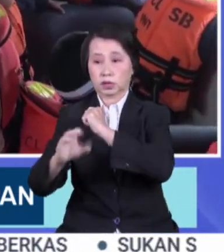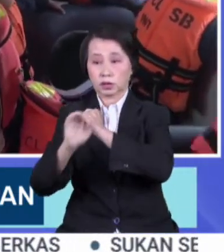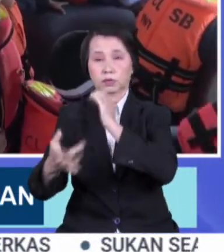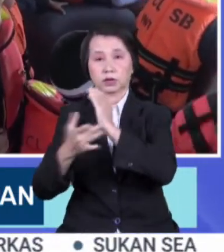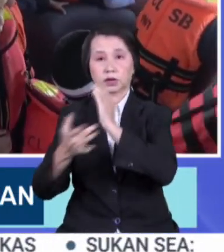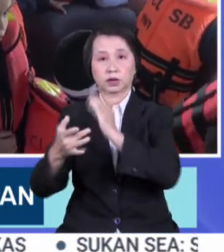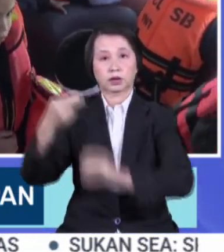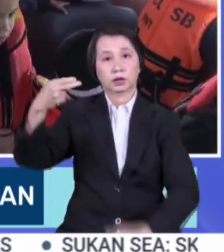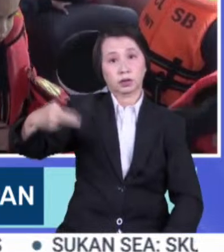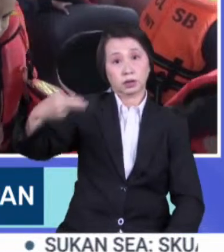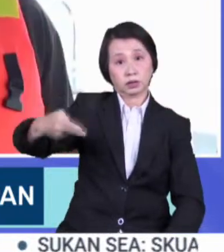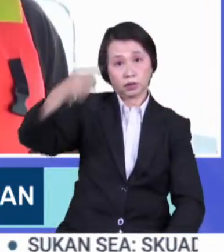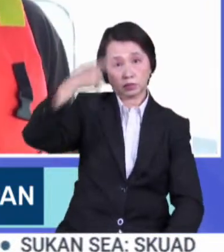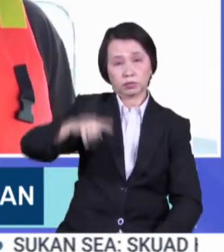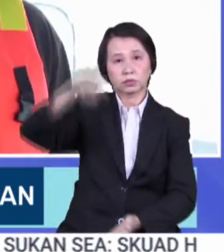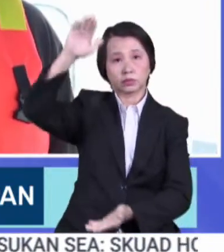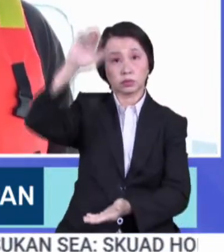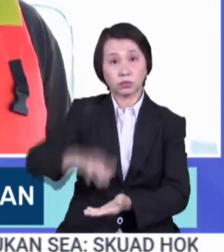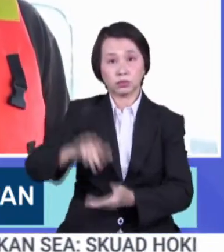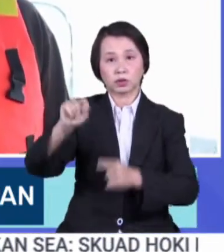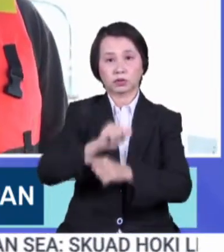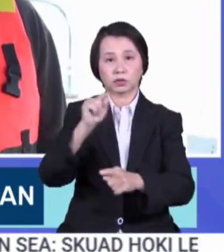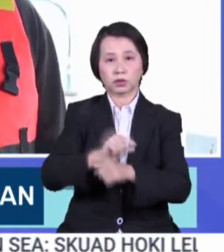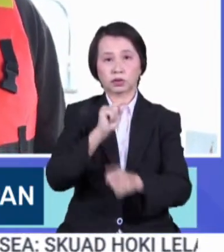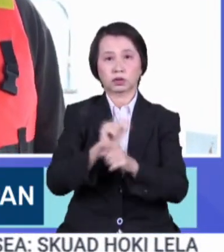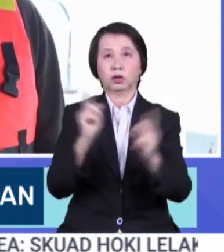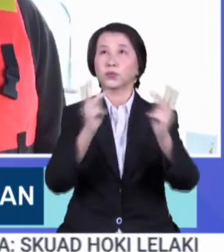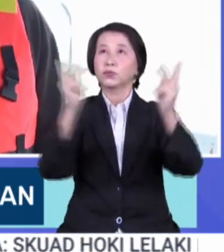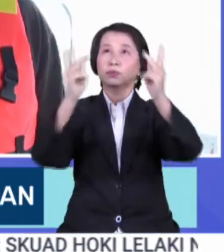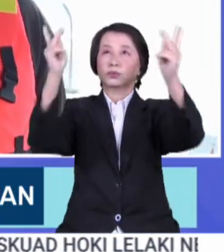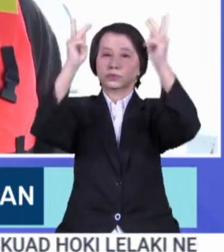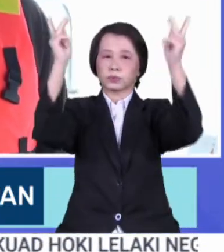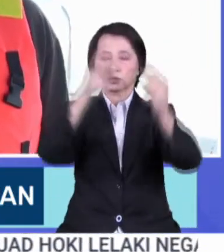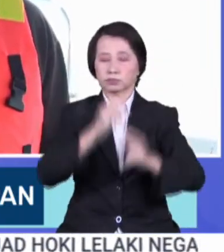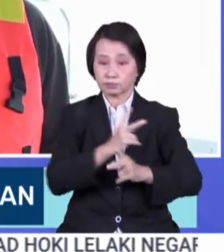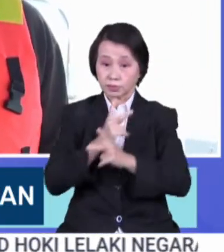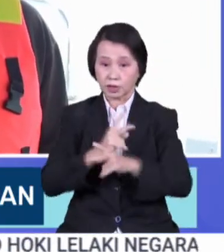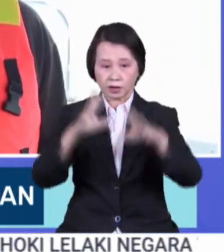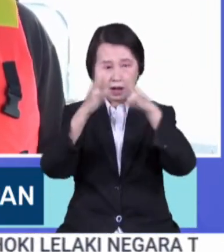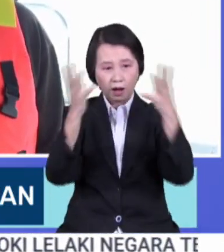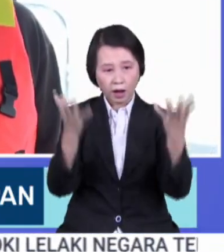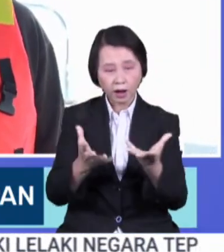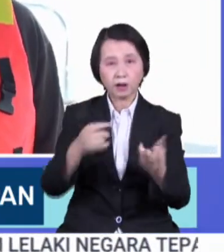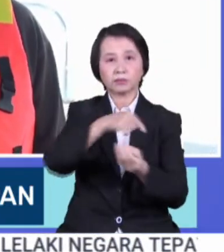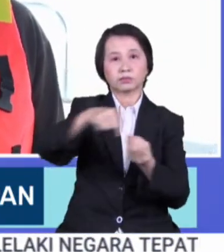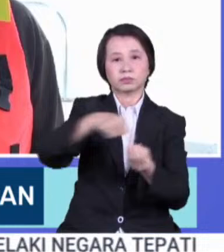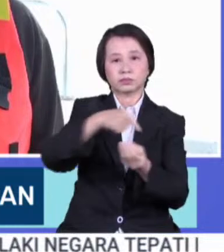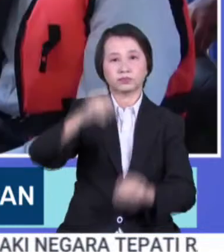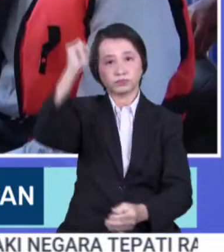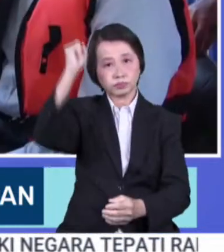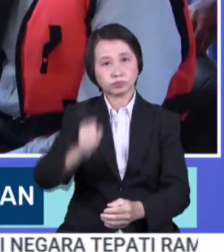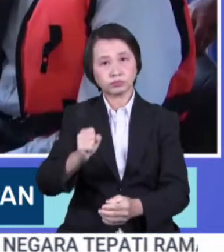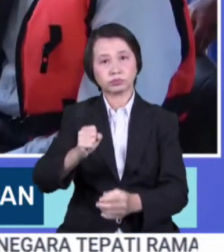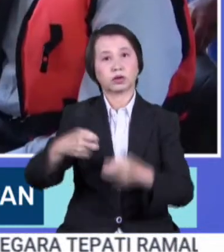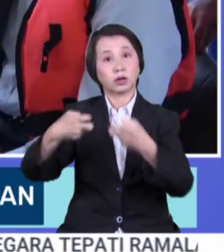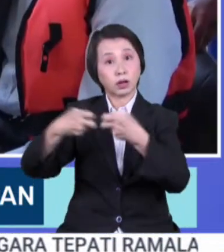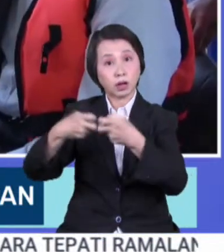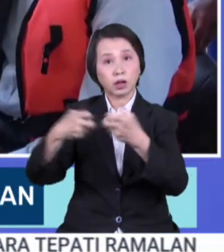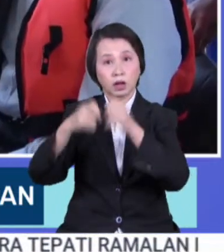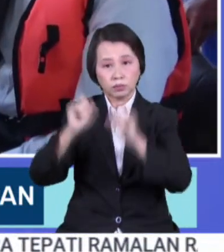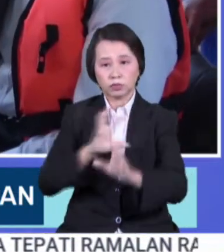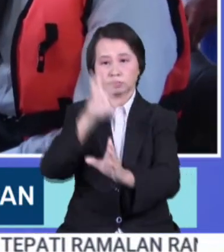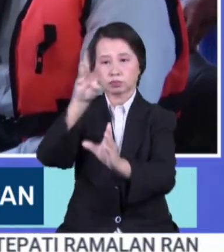teknologi hijau bagi mengurangkan penggunaan karbon sekaligus memelihara alam sekitar. Bas mesra alam itu mampu